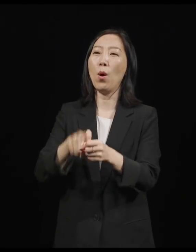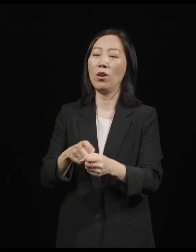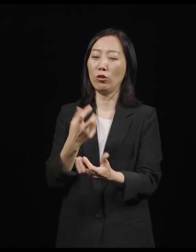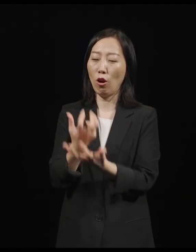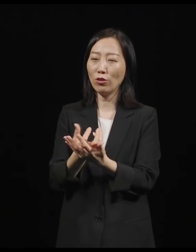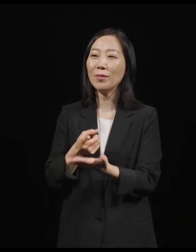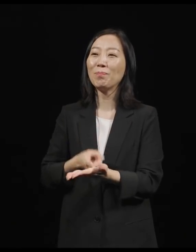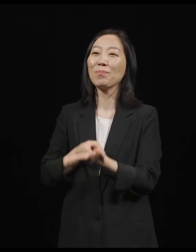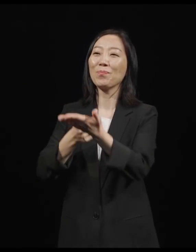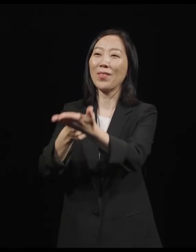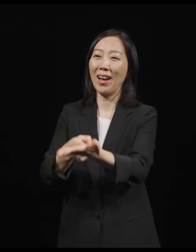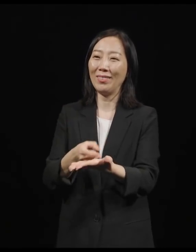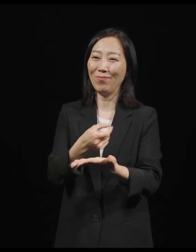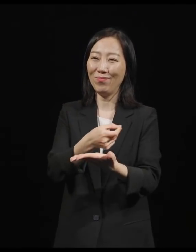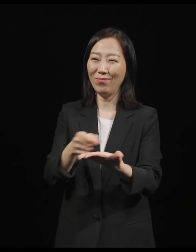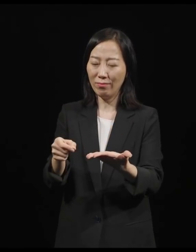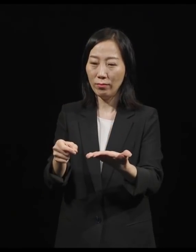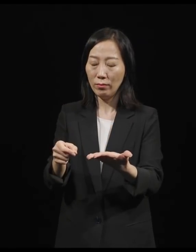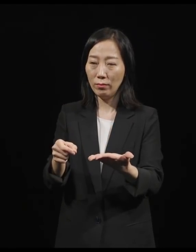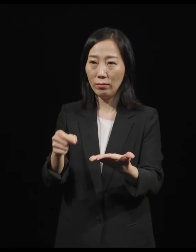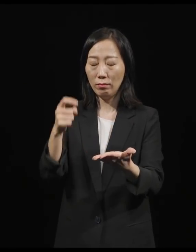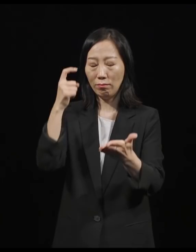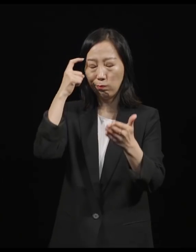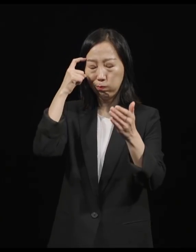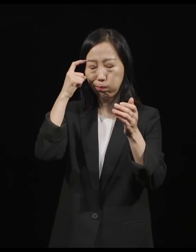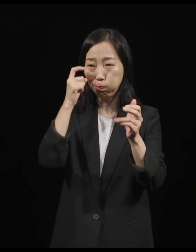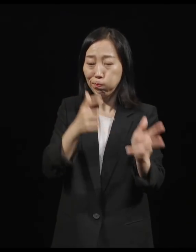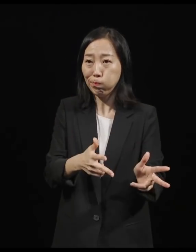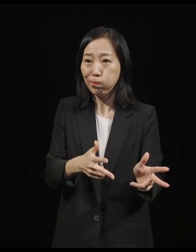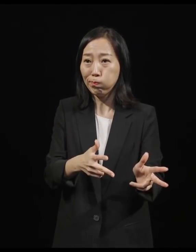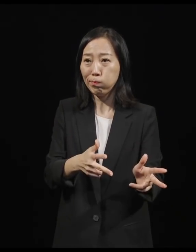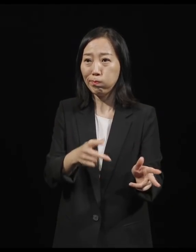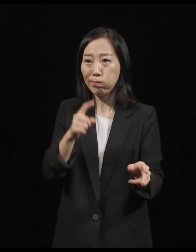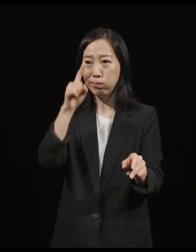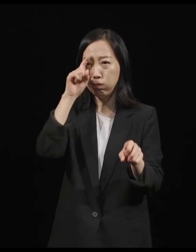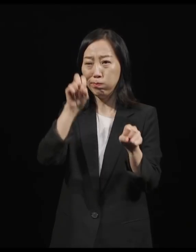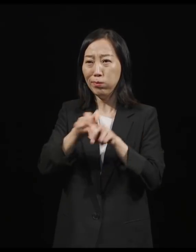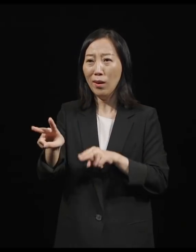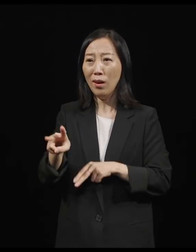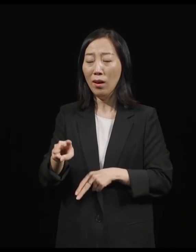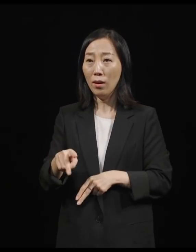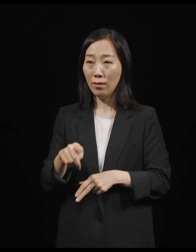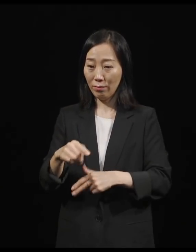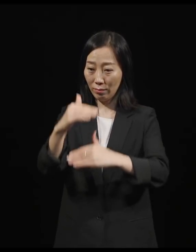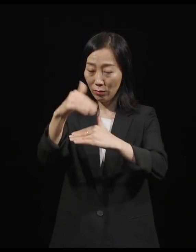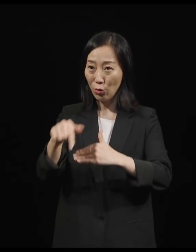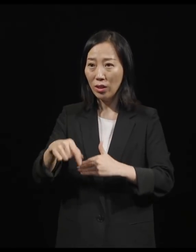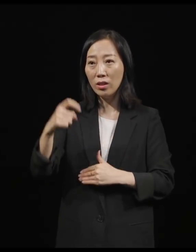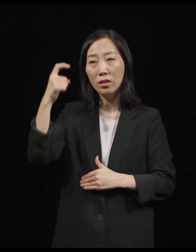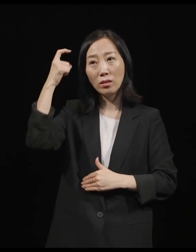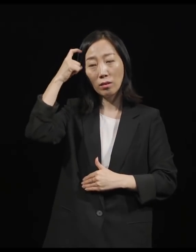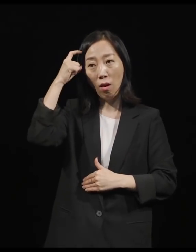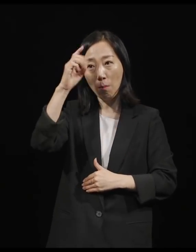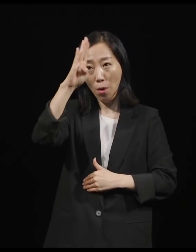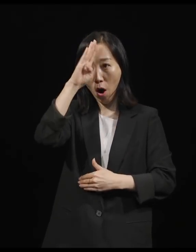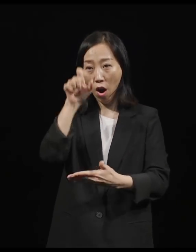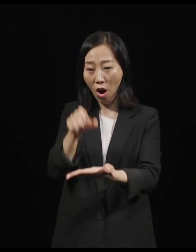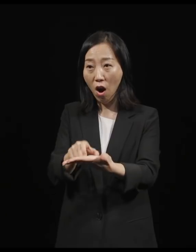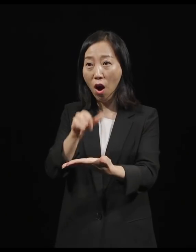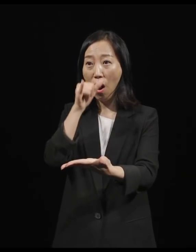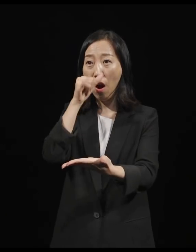순간 그 믿음은 깨지고 맙니다. 맨 아래에 정신병력이 있는지 적어야 되는 칸이